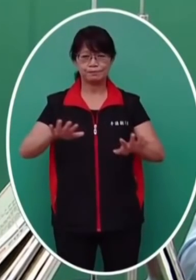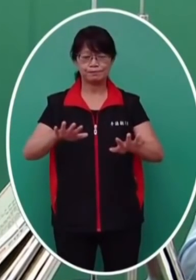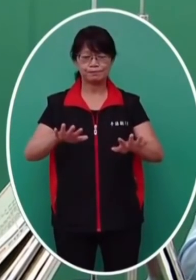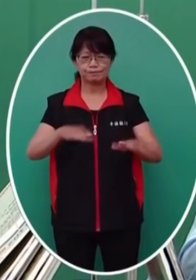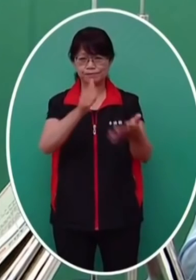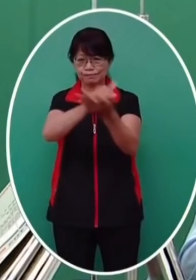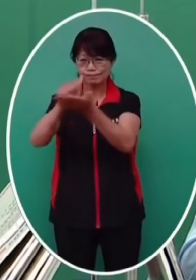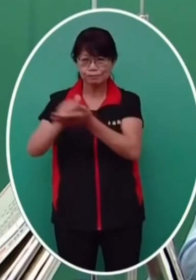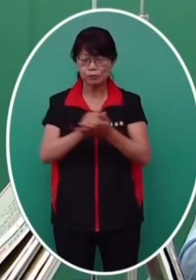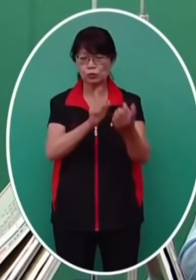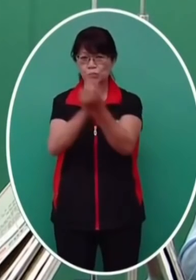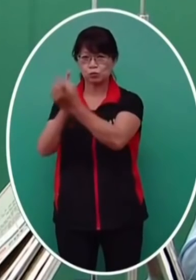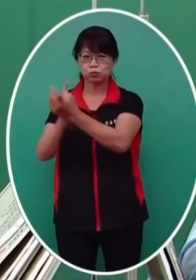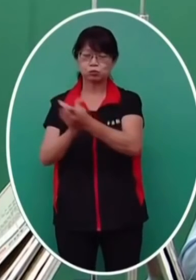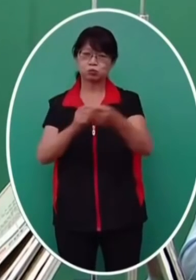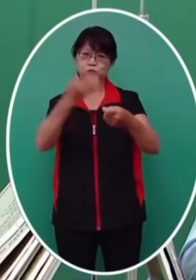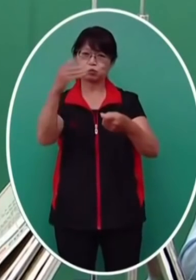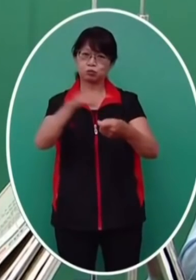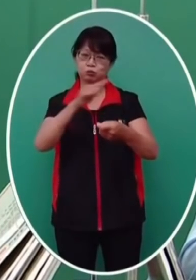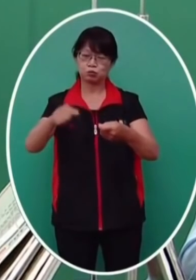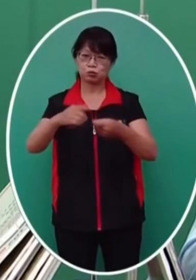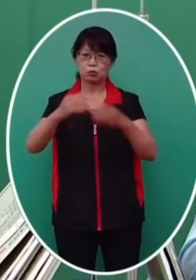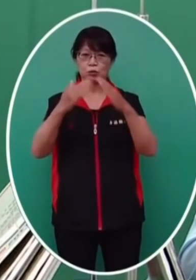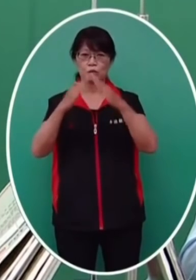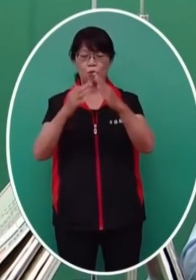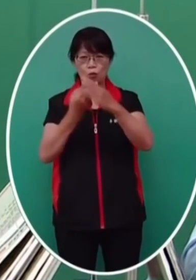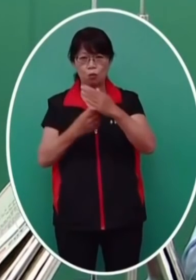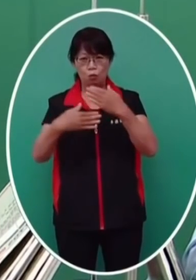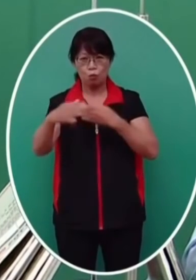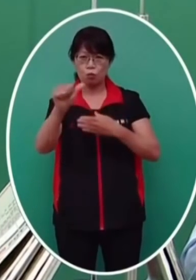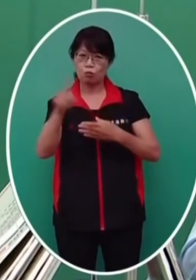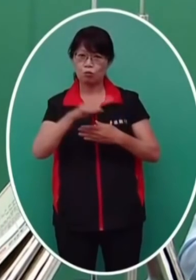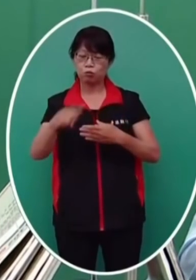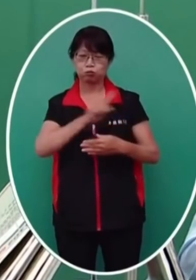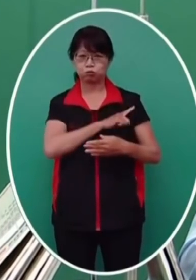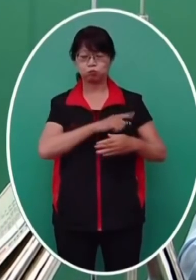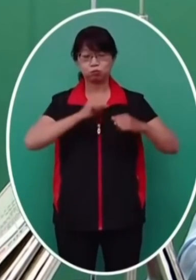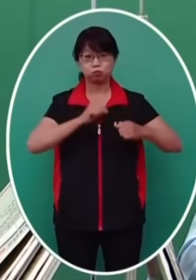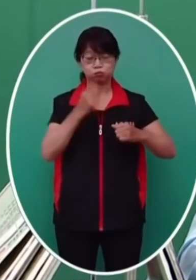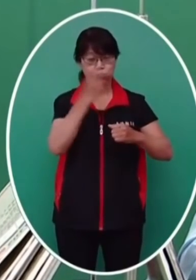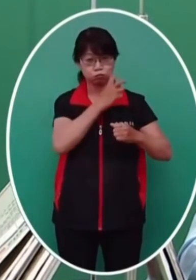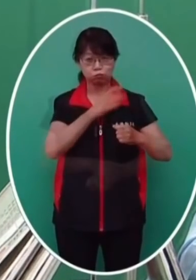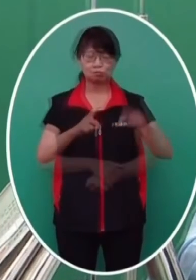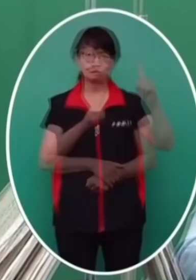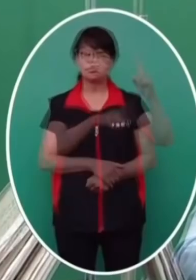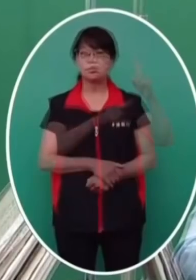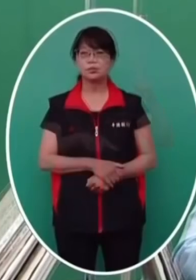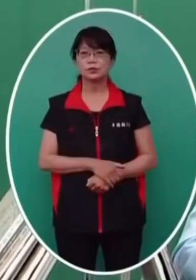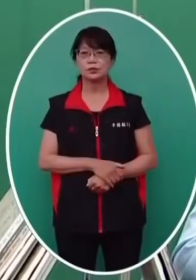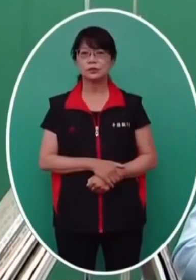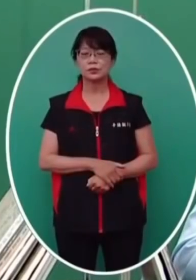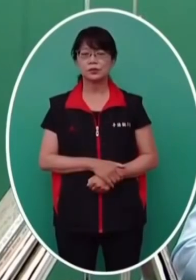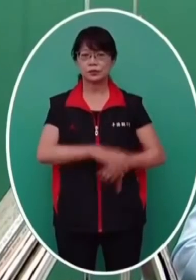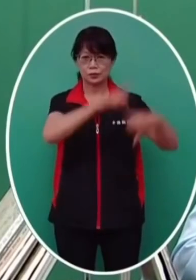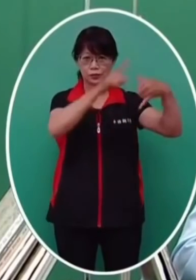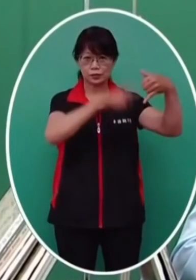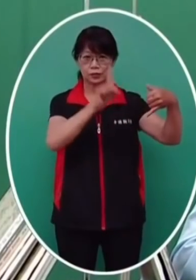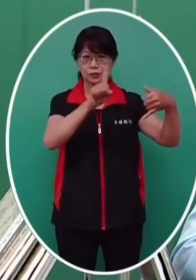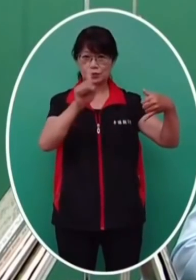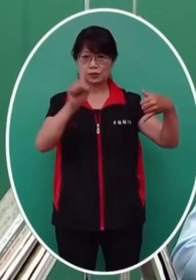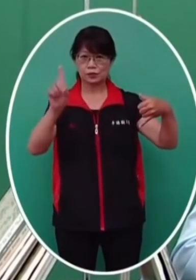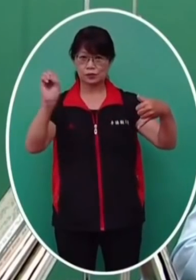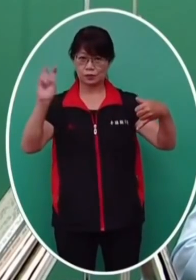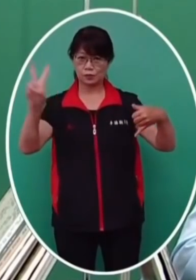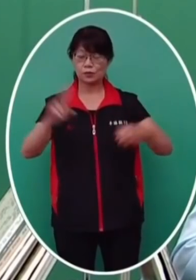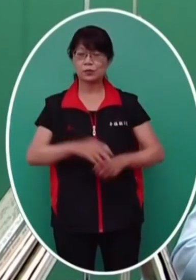框列9位接触者，居家隔离5人，自主健康管理1人，自我健康监测有3人哈。案11102